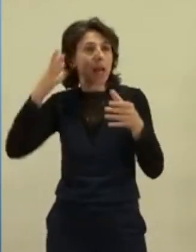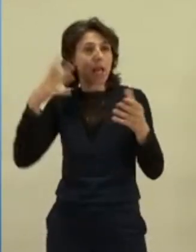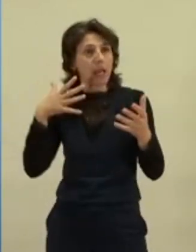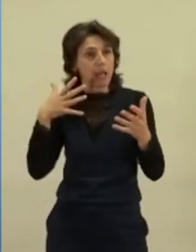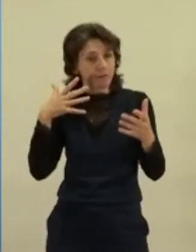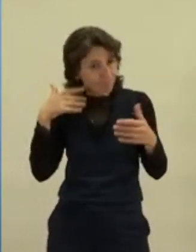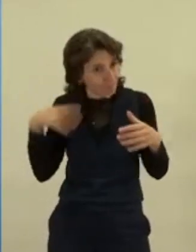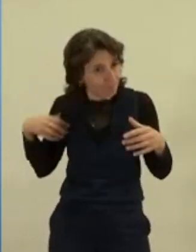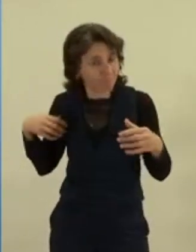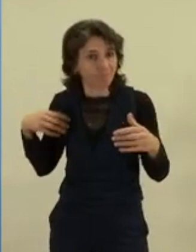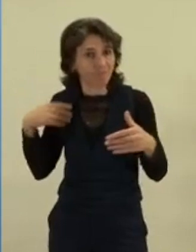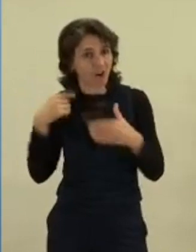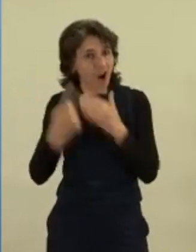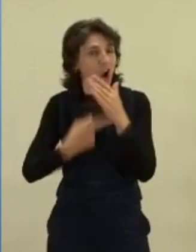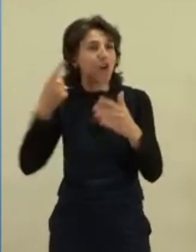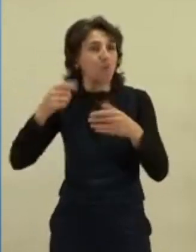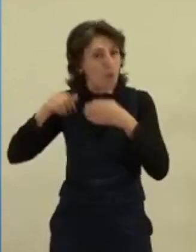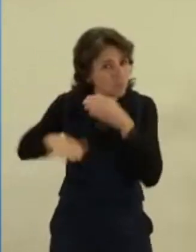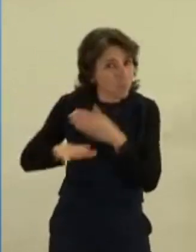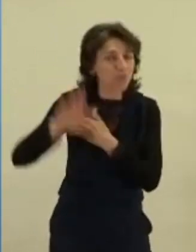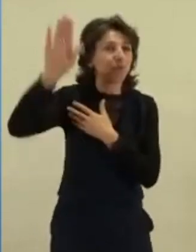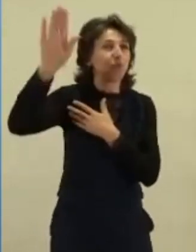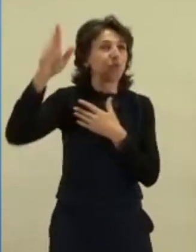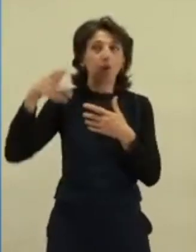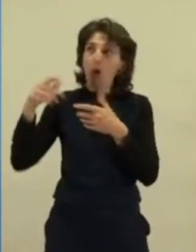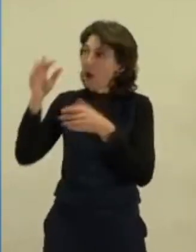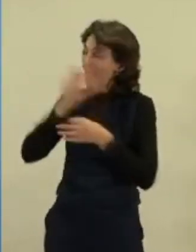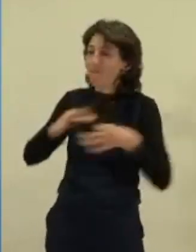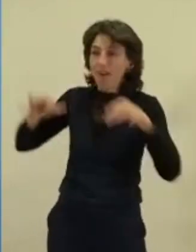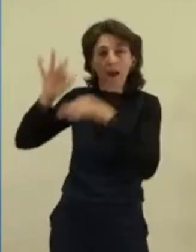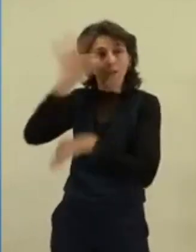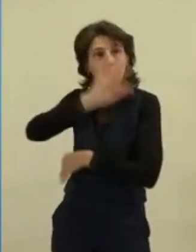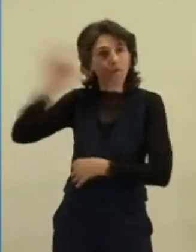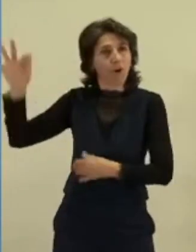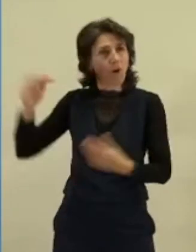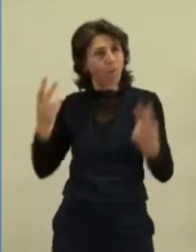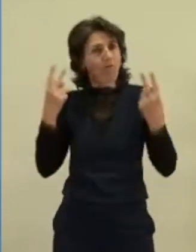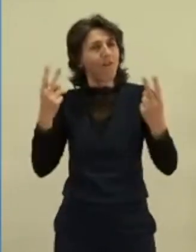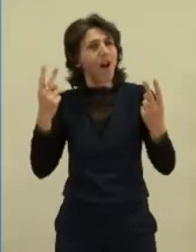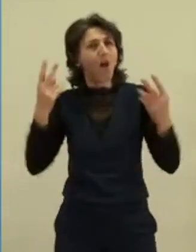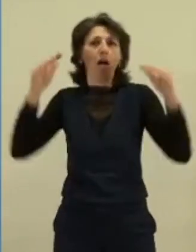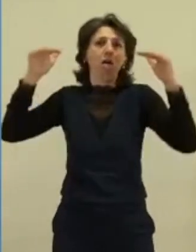grandeur de notre pays, pour garantir à ses habitants une énergie propre,